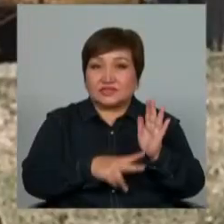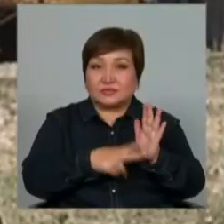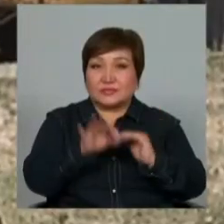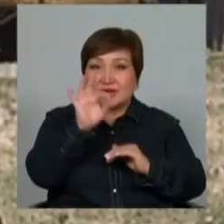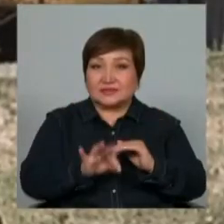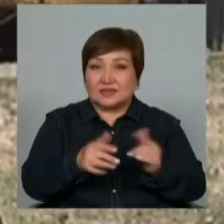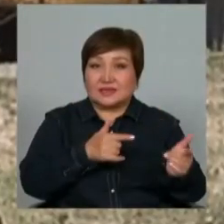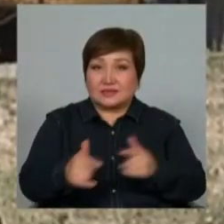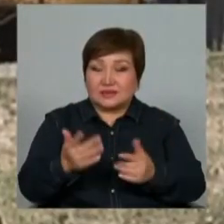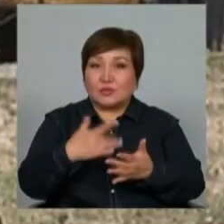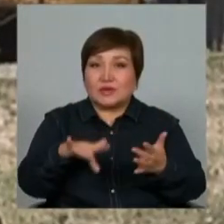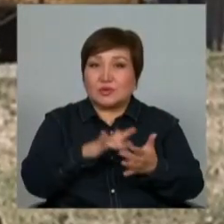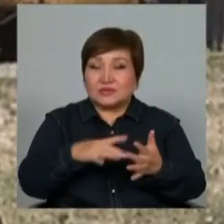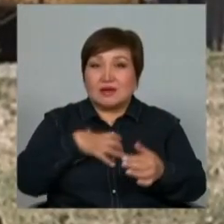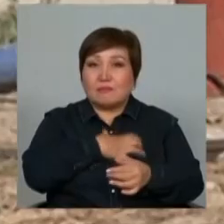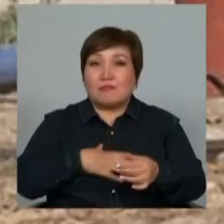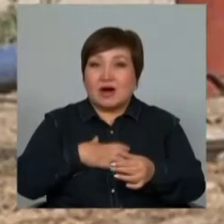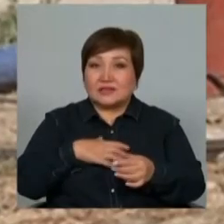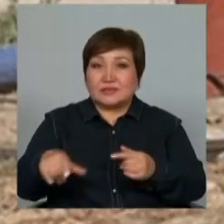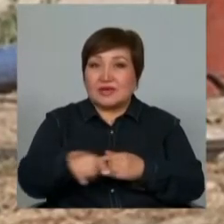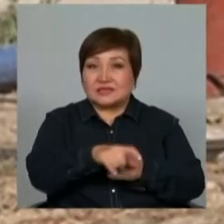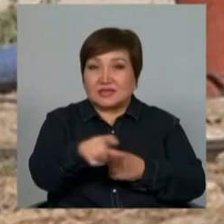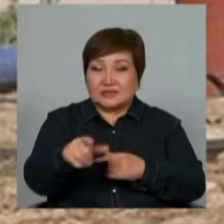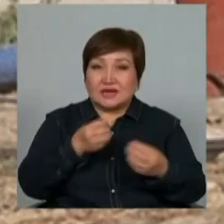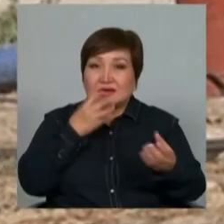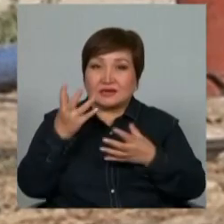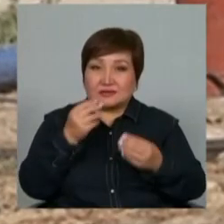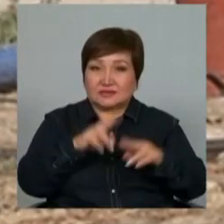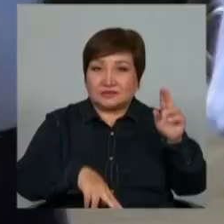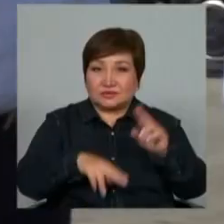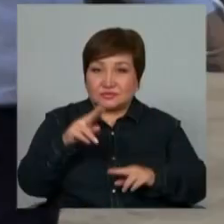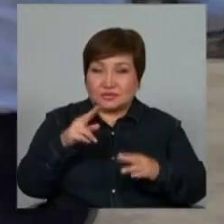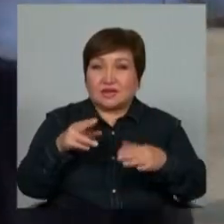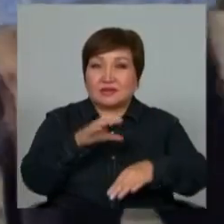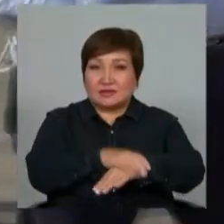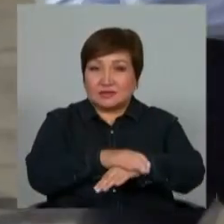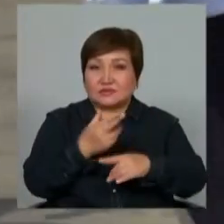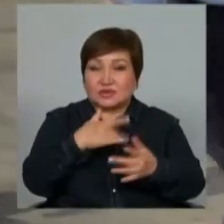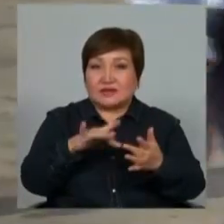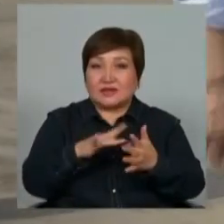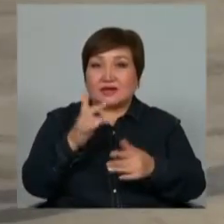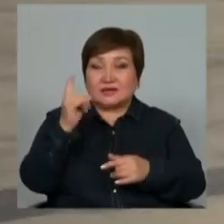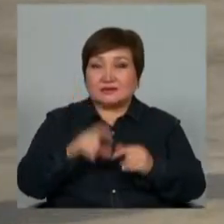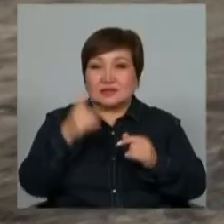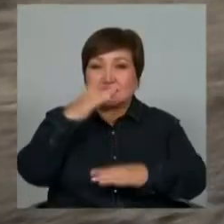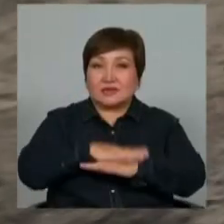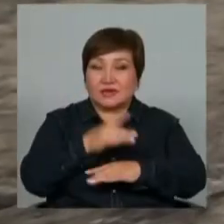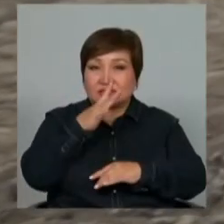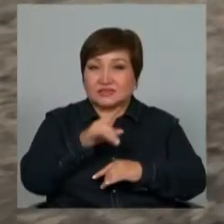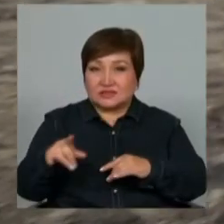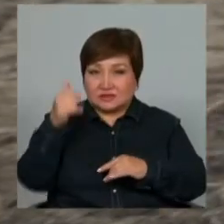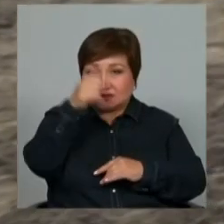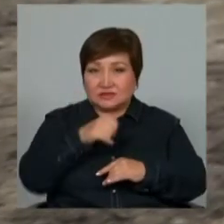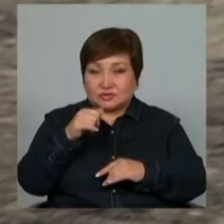тұр. Бұл мегаполистегі маңызды магистральдің қарқынды салынып жатқанына дәлел. Осы ретте қала әкімі ағымдағы жылдың соңына дейін